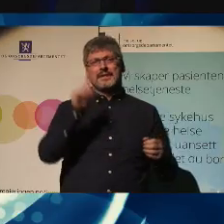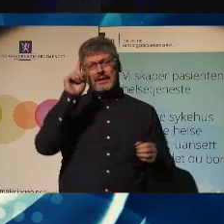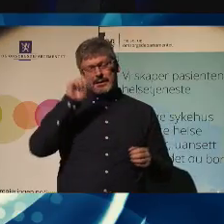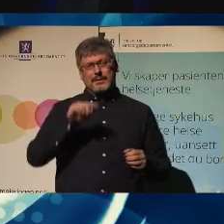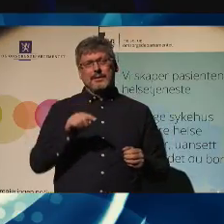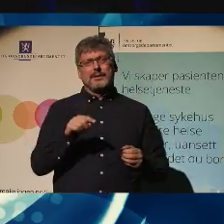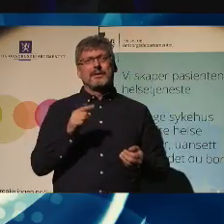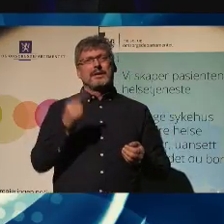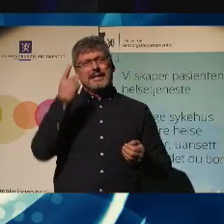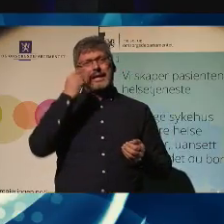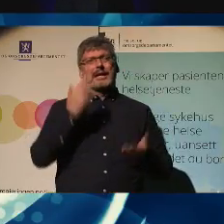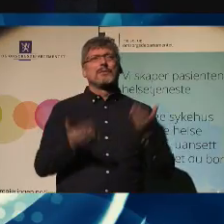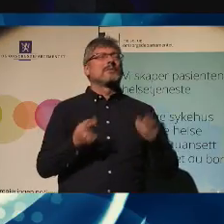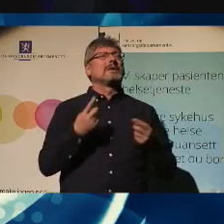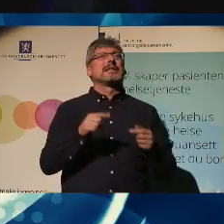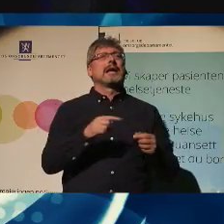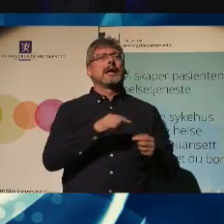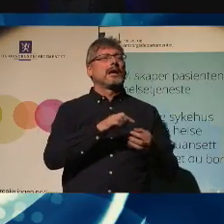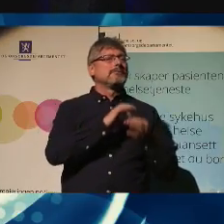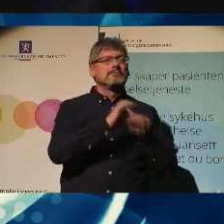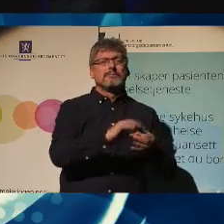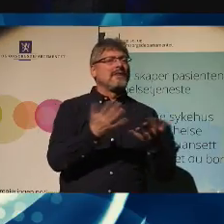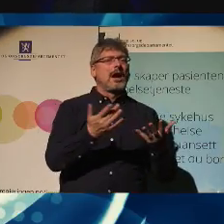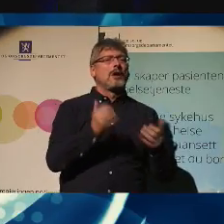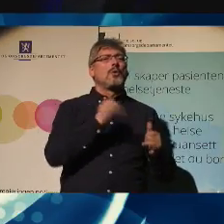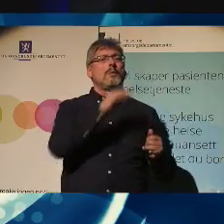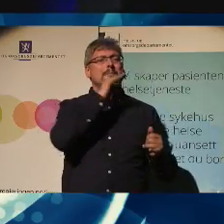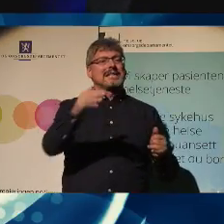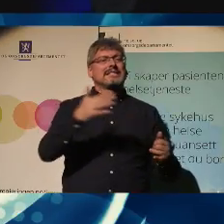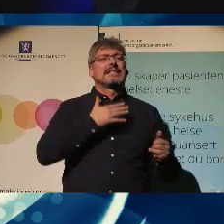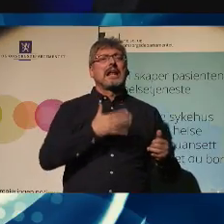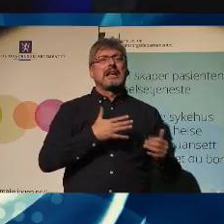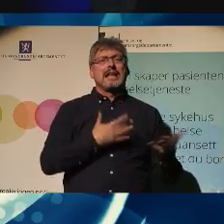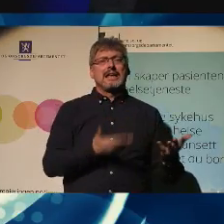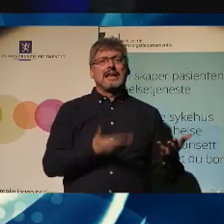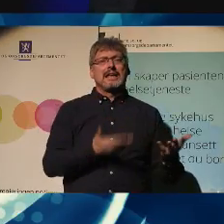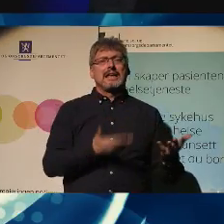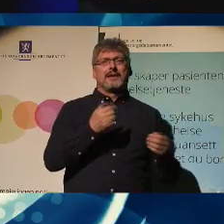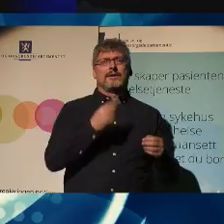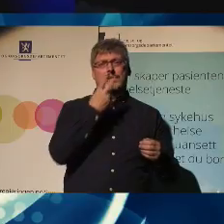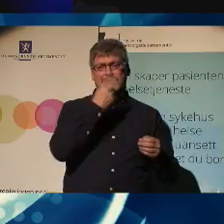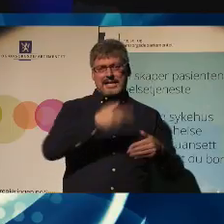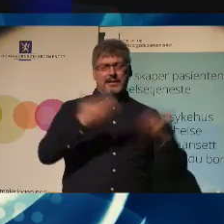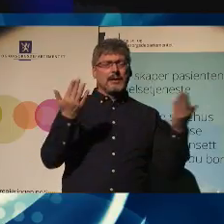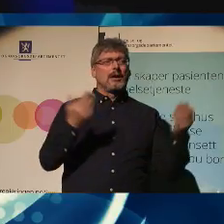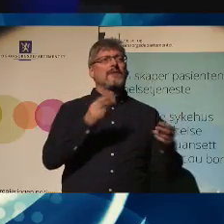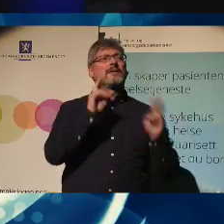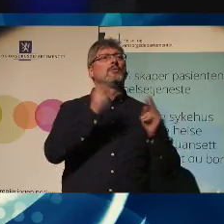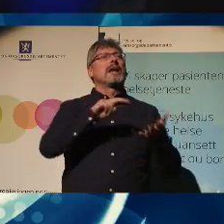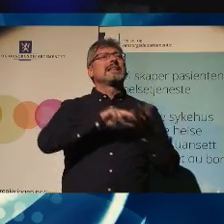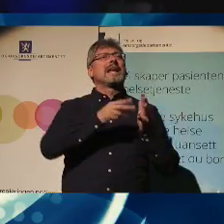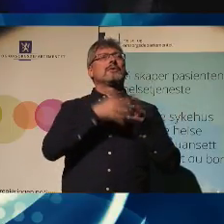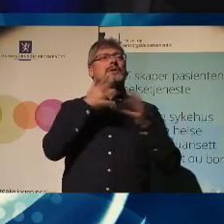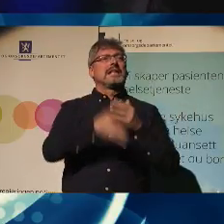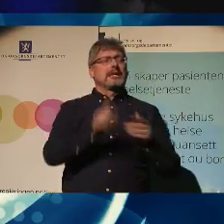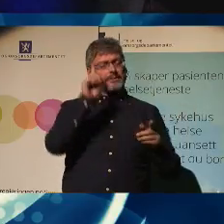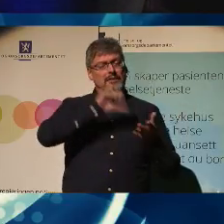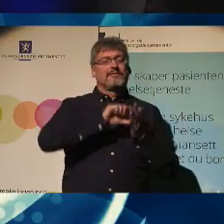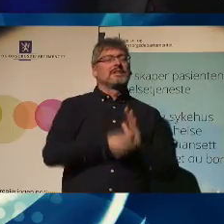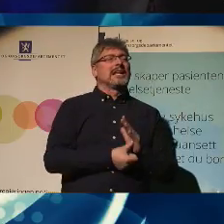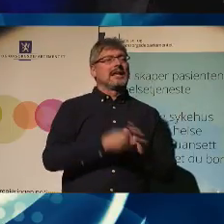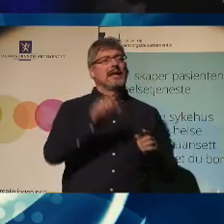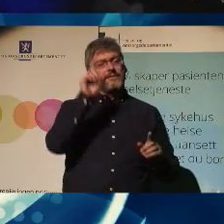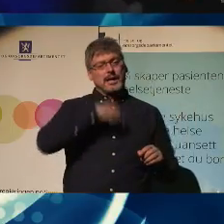å mestre livene. Og vi har fått det illustrert godt i dag. Å bruke teknologi for å forsikre oss om at vi kan leve